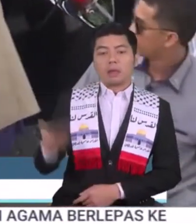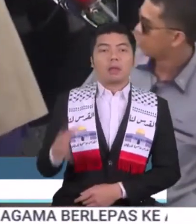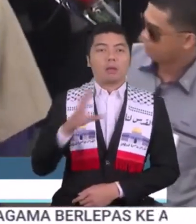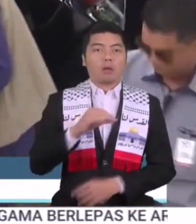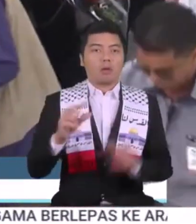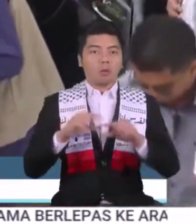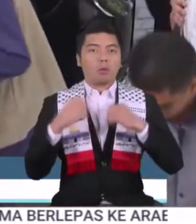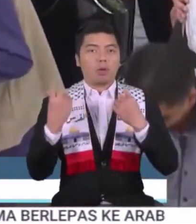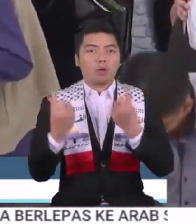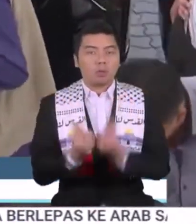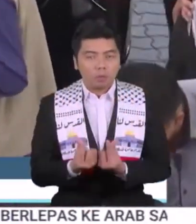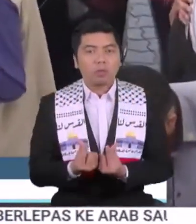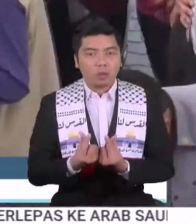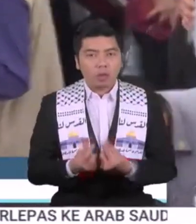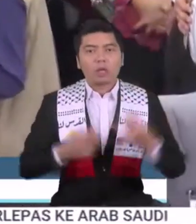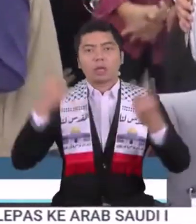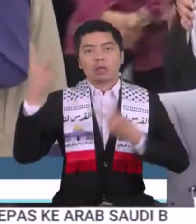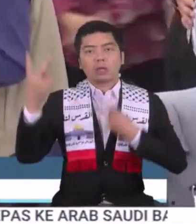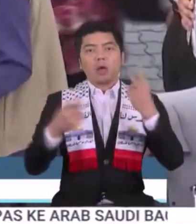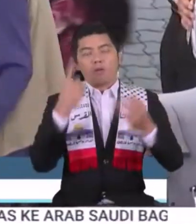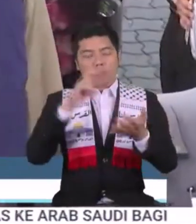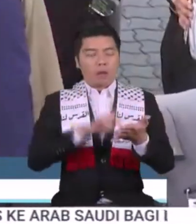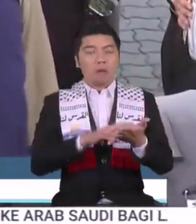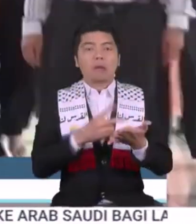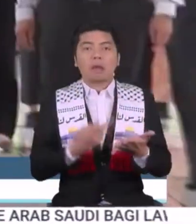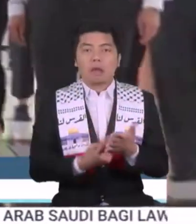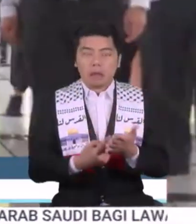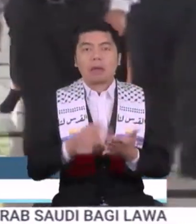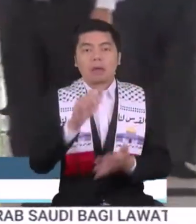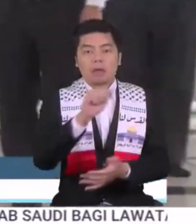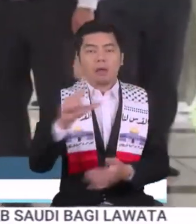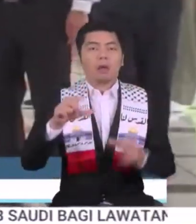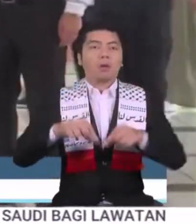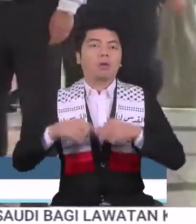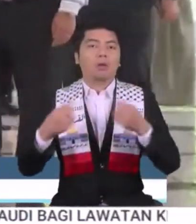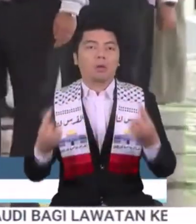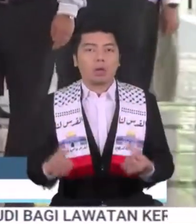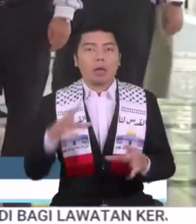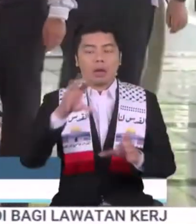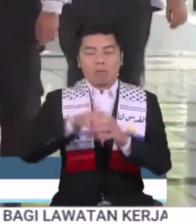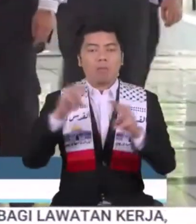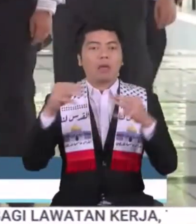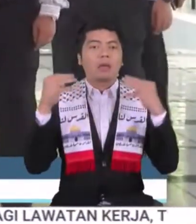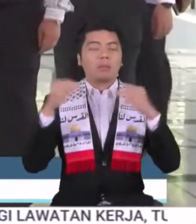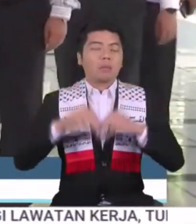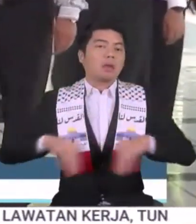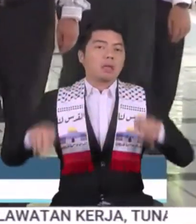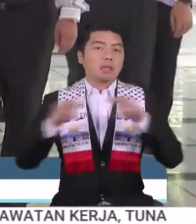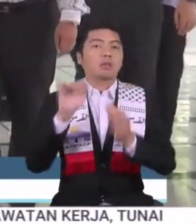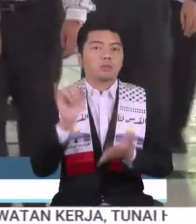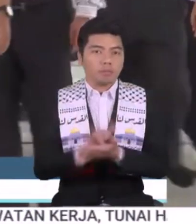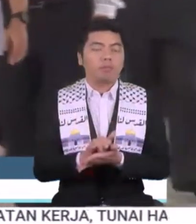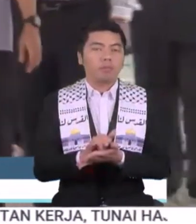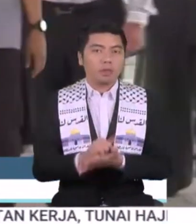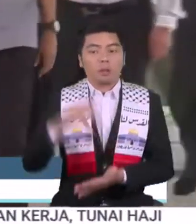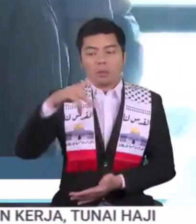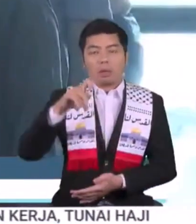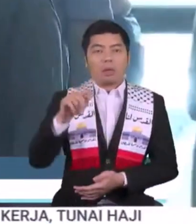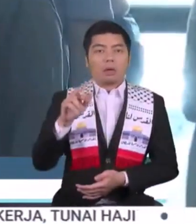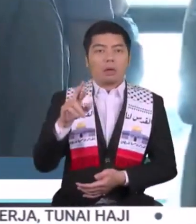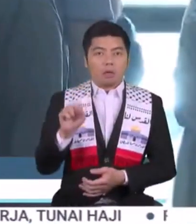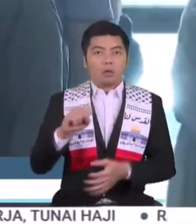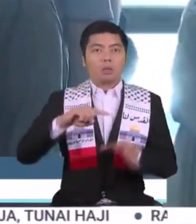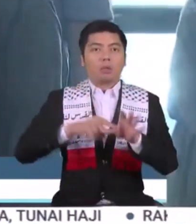Beliau dan delegasi turut mengunjungi pameran terjemahan Al-Quran yang terdapat dalam masjid berkenaan. Peters memulakan